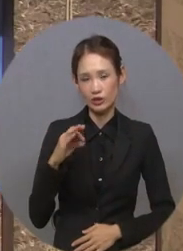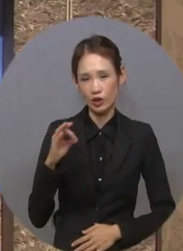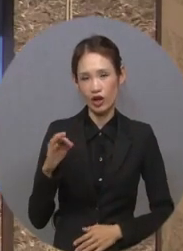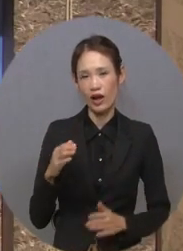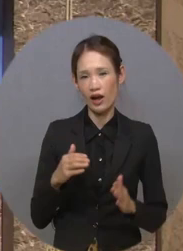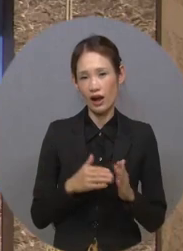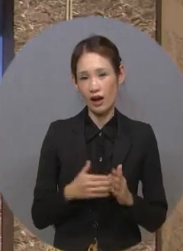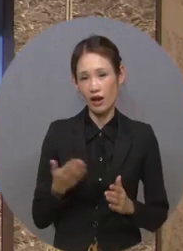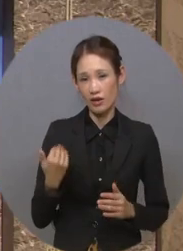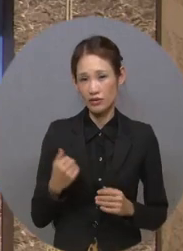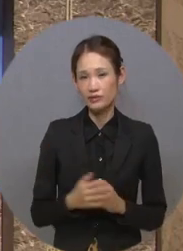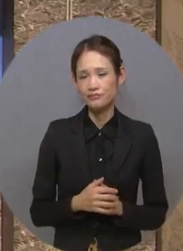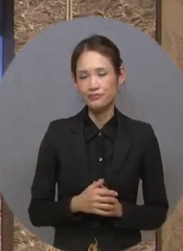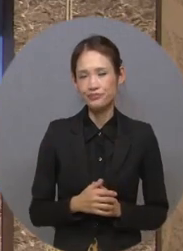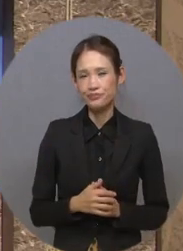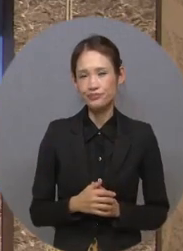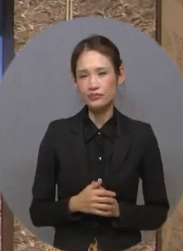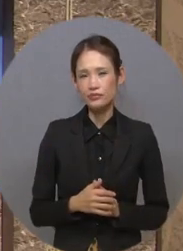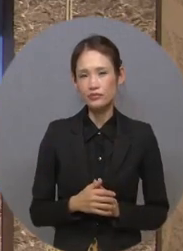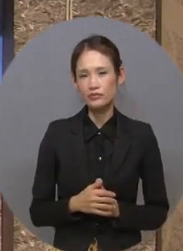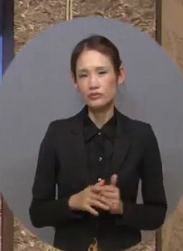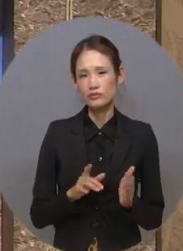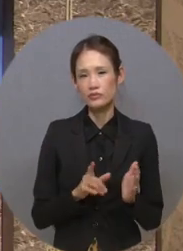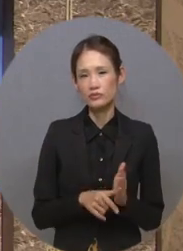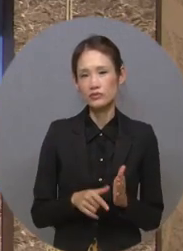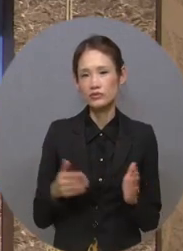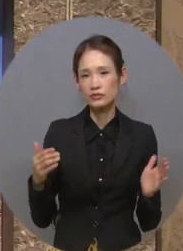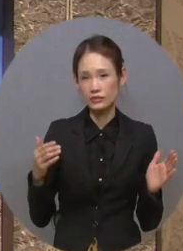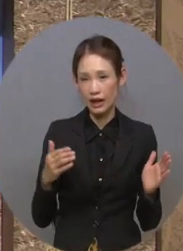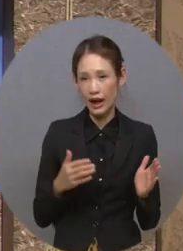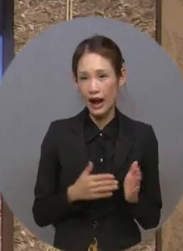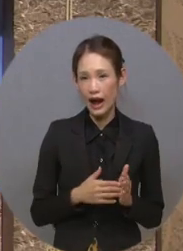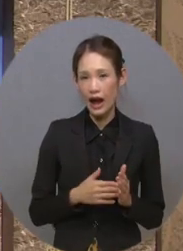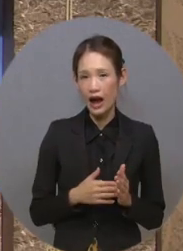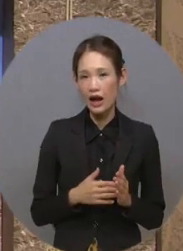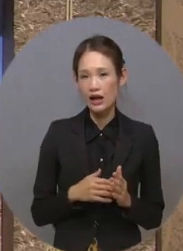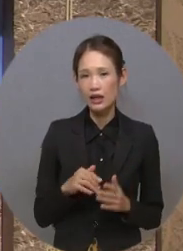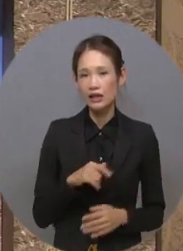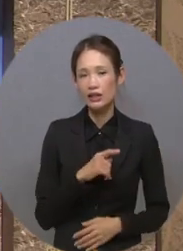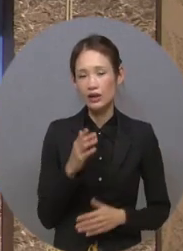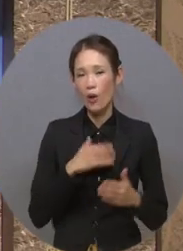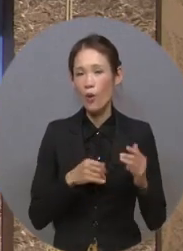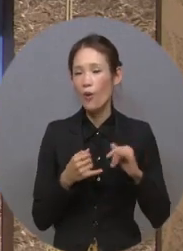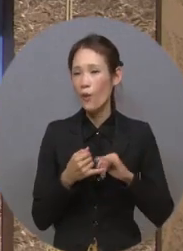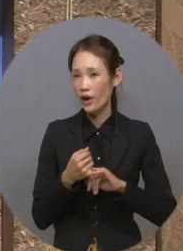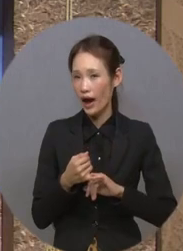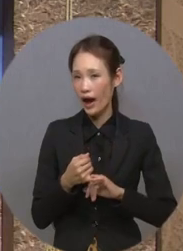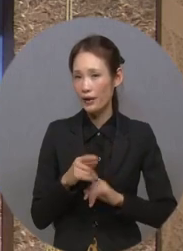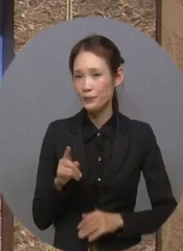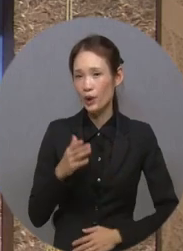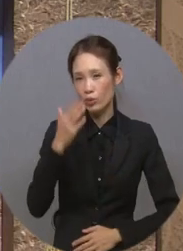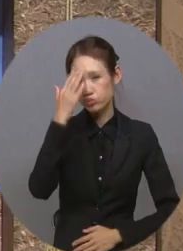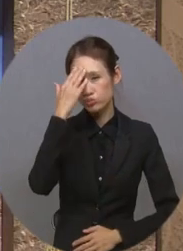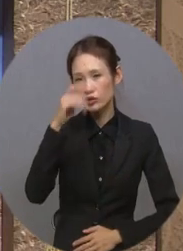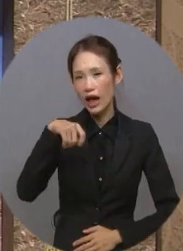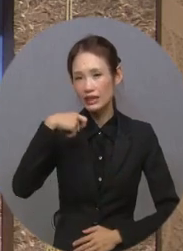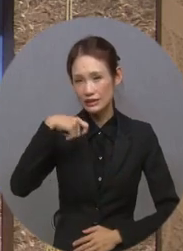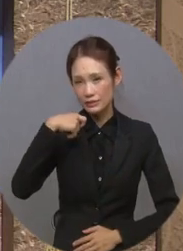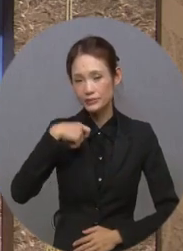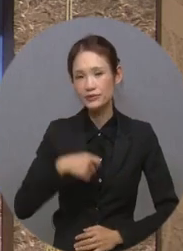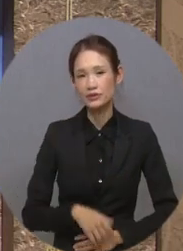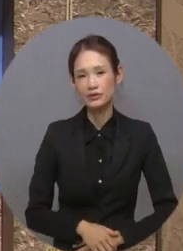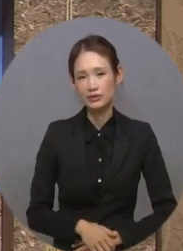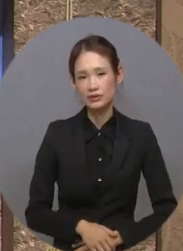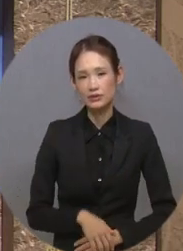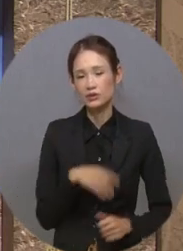2010년도 전까지만 해도. 예. 그래서 이제 그때 당시에 저희들이 이제 공약이 무상급식 뭐 이런 거 교육